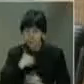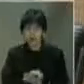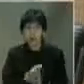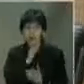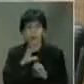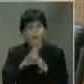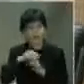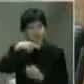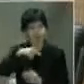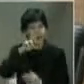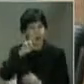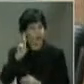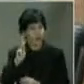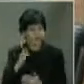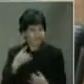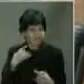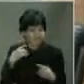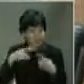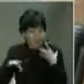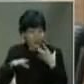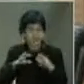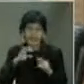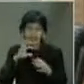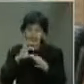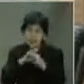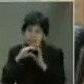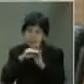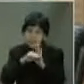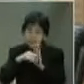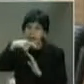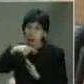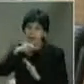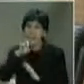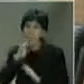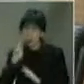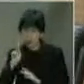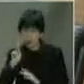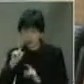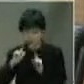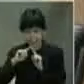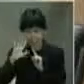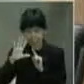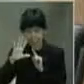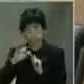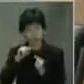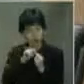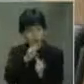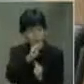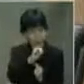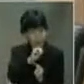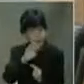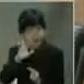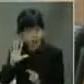การออกพระราชกำหนดไม่ชอบตามพระราชกำหนดข้อที่5คือมาตรา